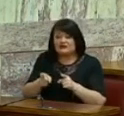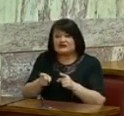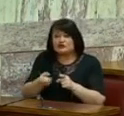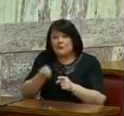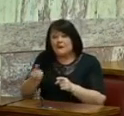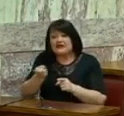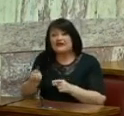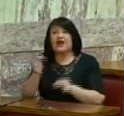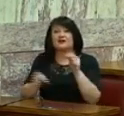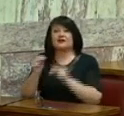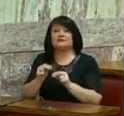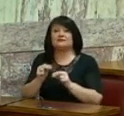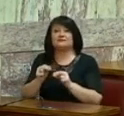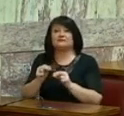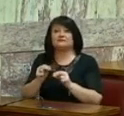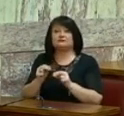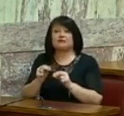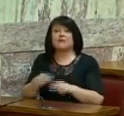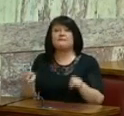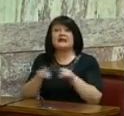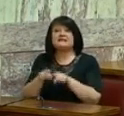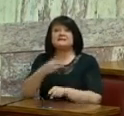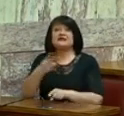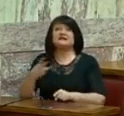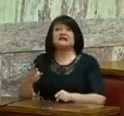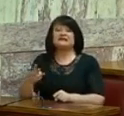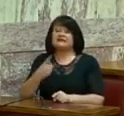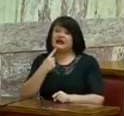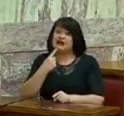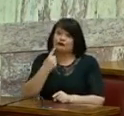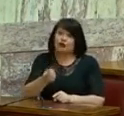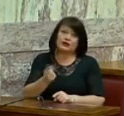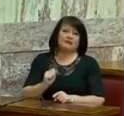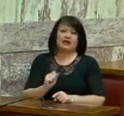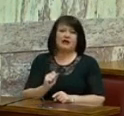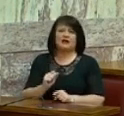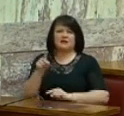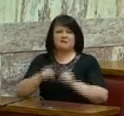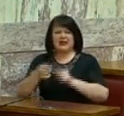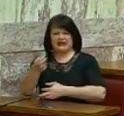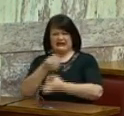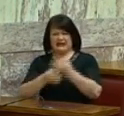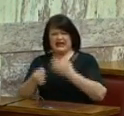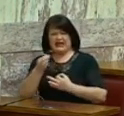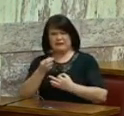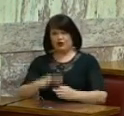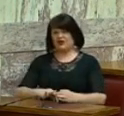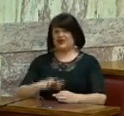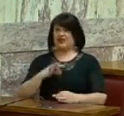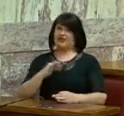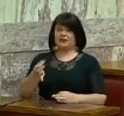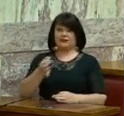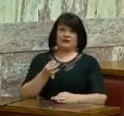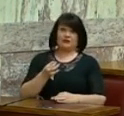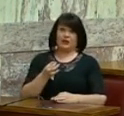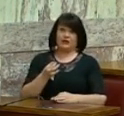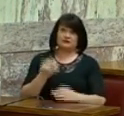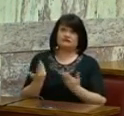κανονισμό, θα είναι με τους 10 συναδέλφους του ΣΥΡΙΖΑ. Αυτό είπα και άκουσα από κάποιους κυρίους εδώ πέρα πράγματα τα